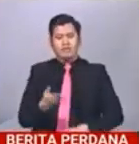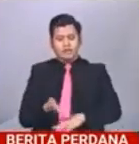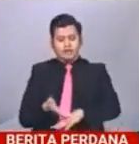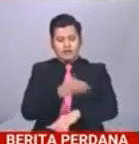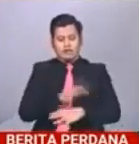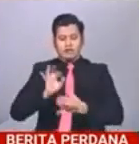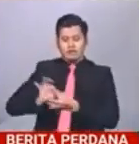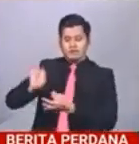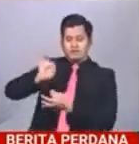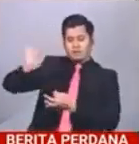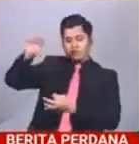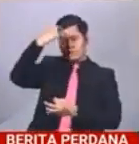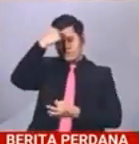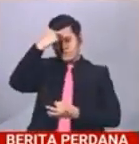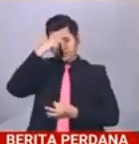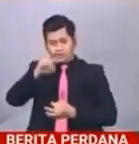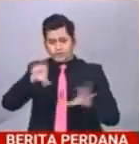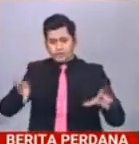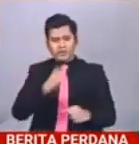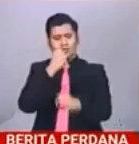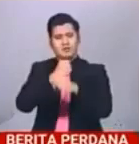penularan COVID-19.